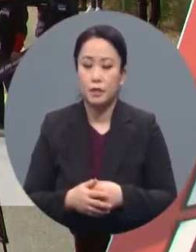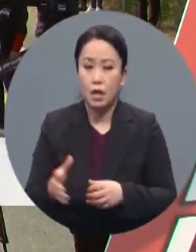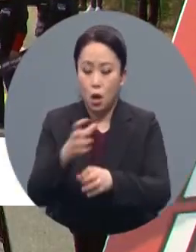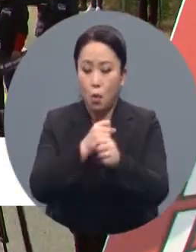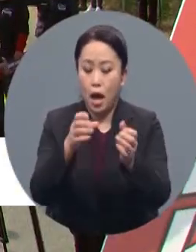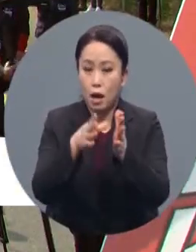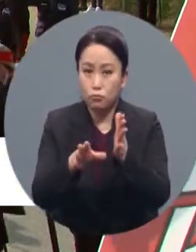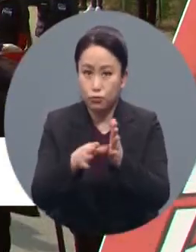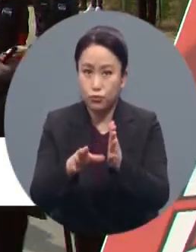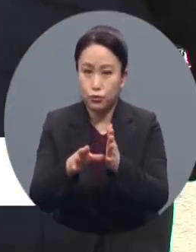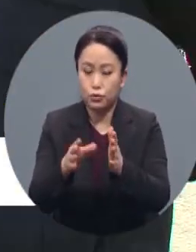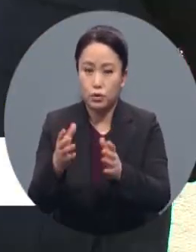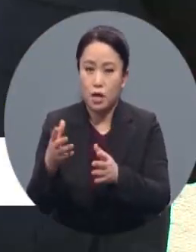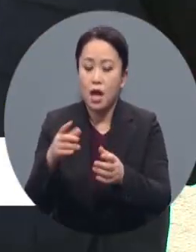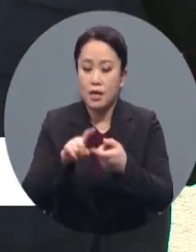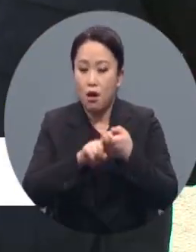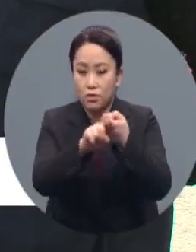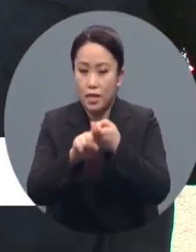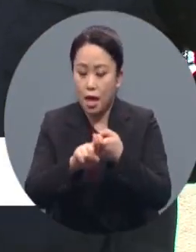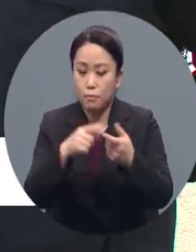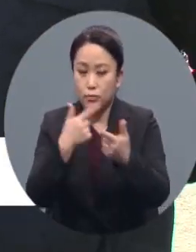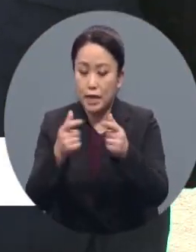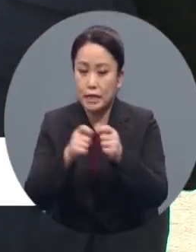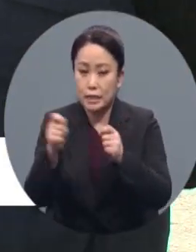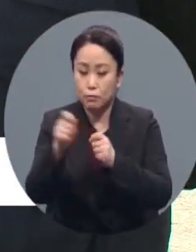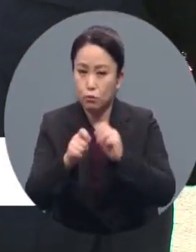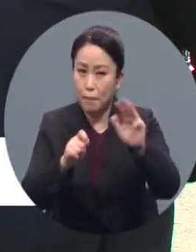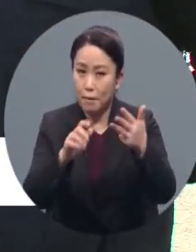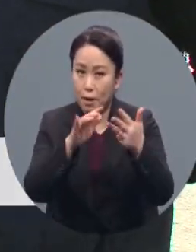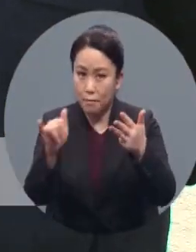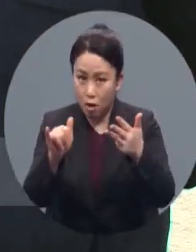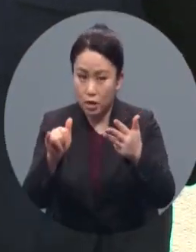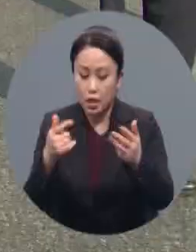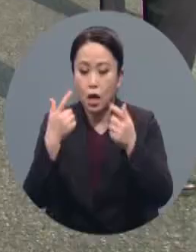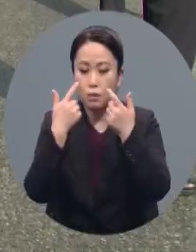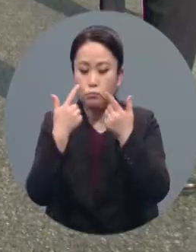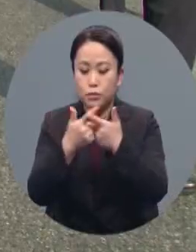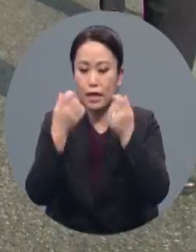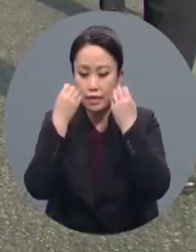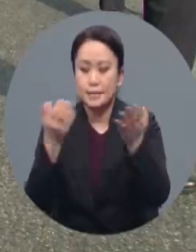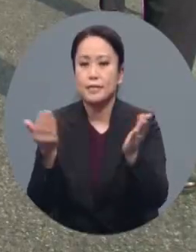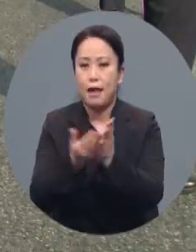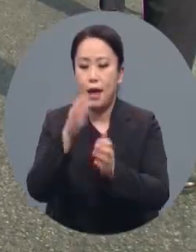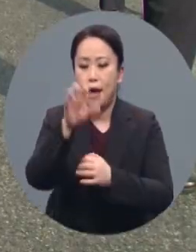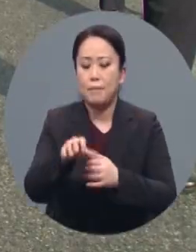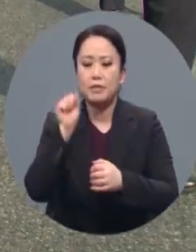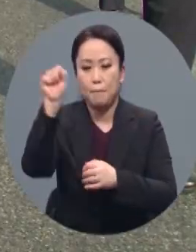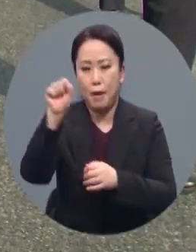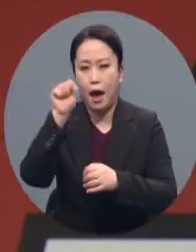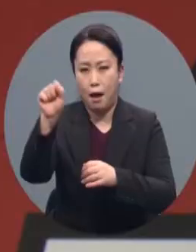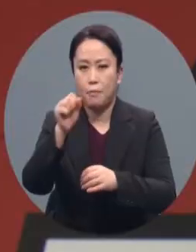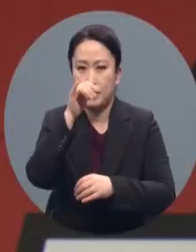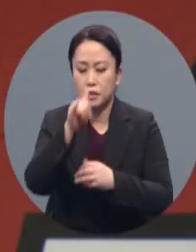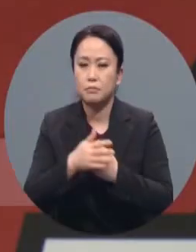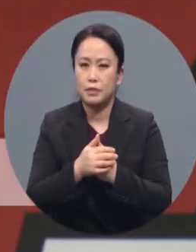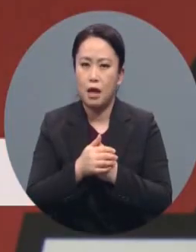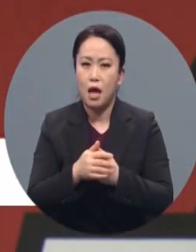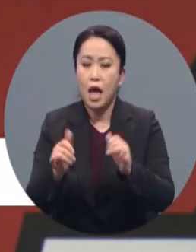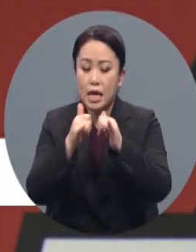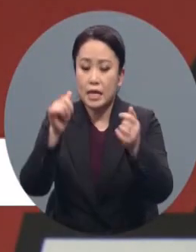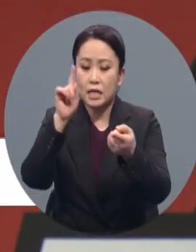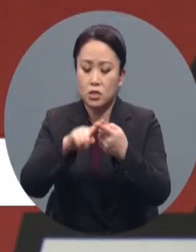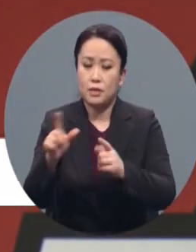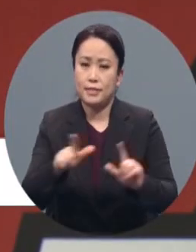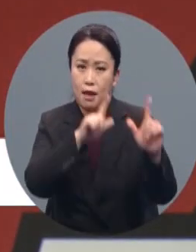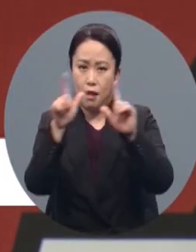화물연대 부산지부 조합원 800명가량이 부산 신항 앞에서 파업 집회에 나섰습니다. 화물노동자의 인간다운 삶을